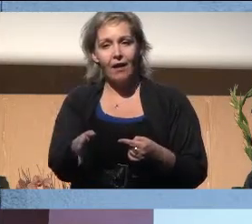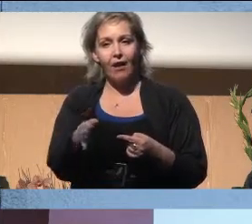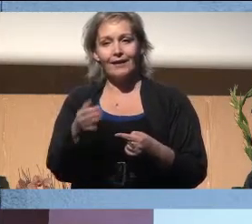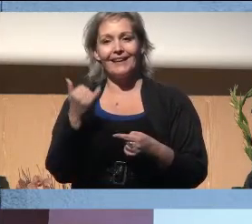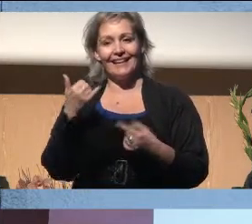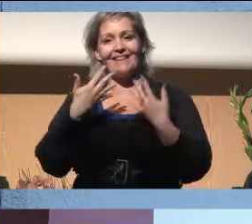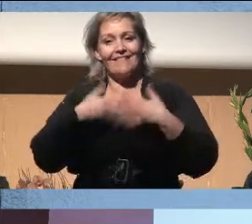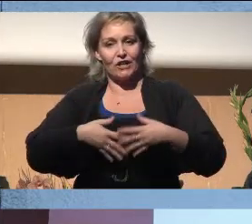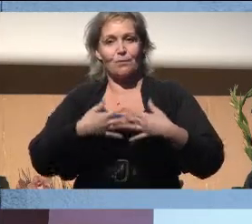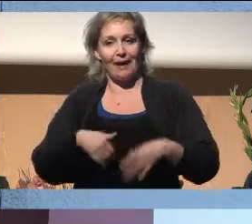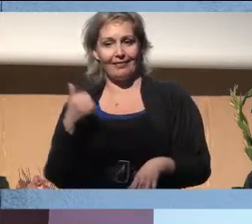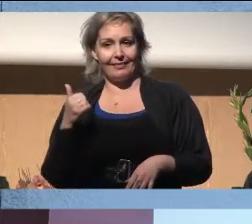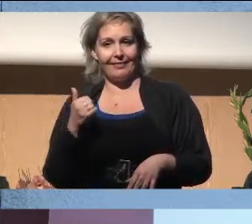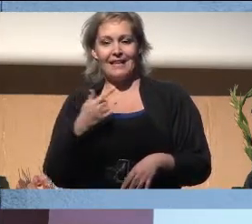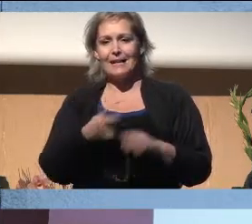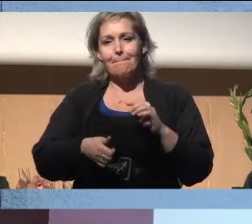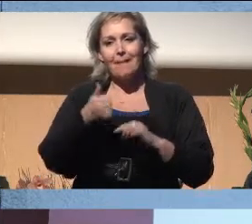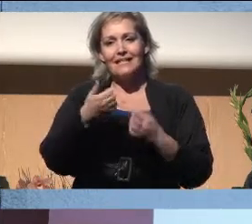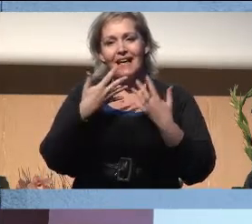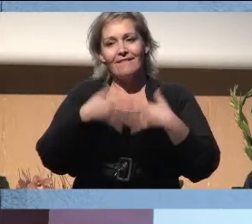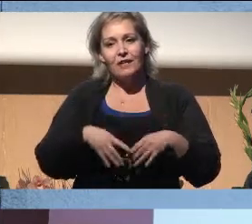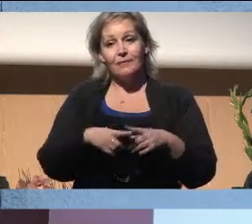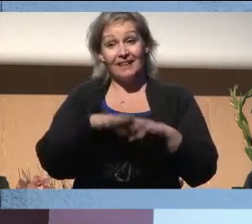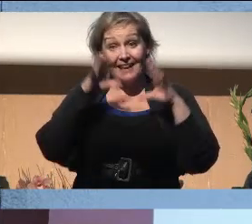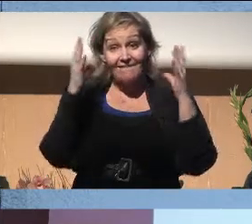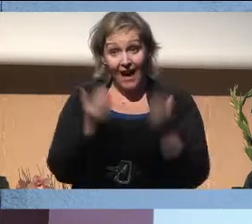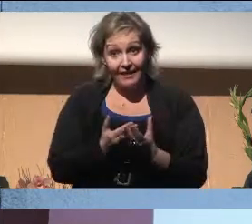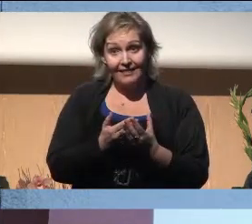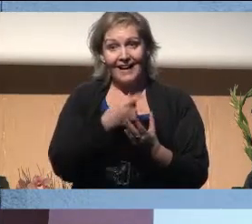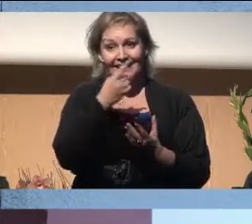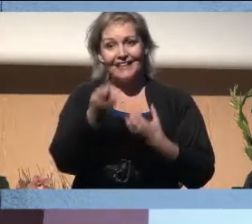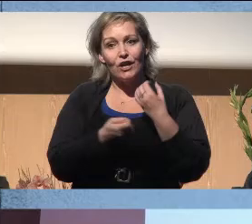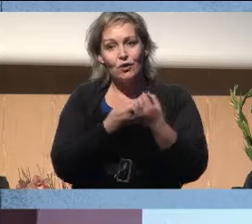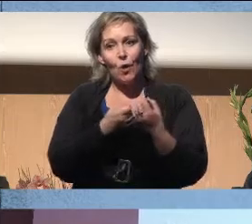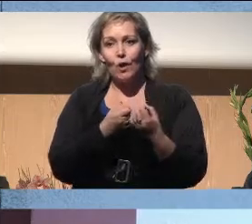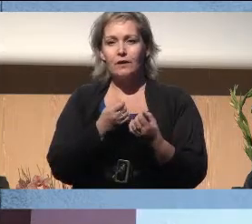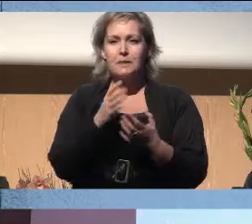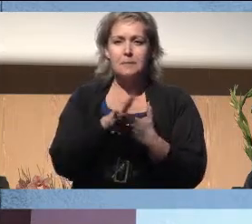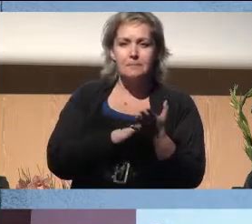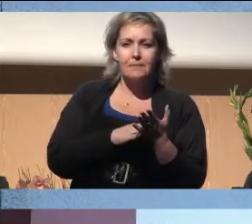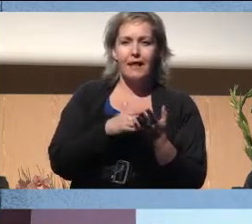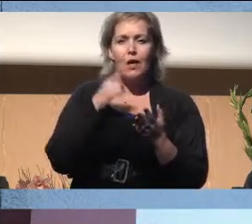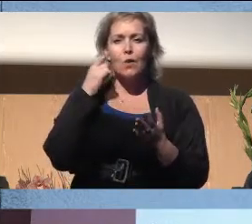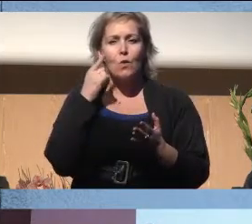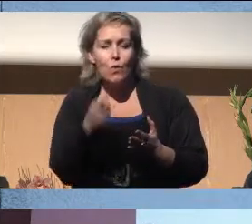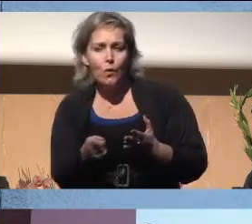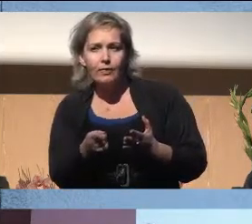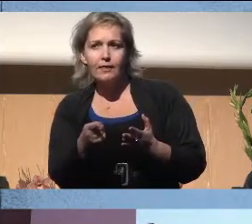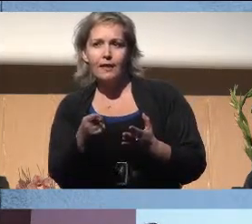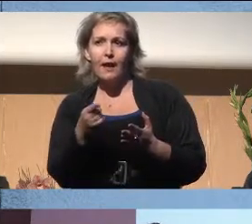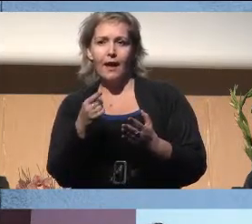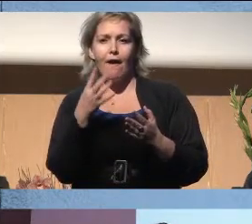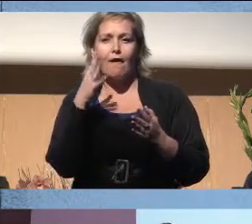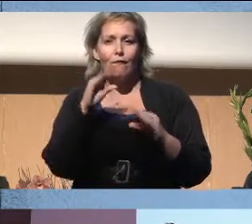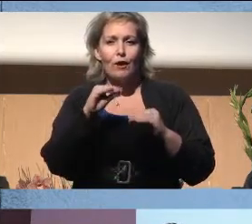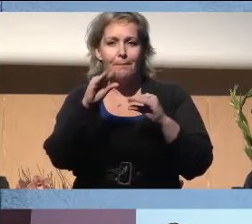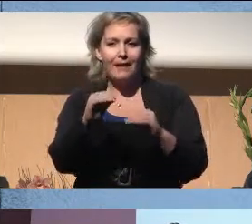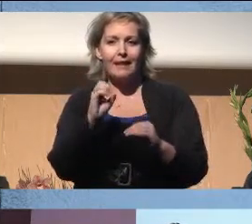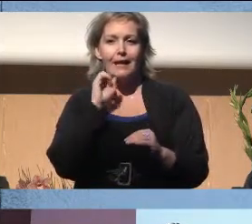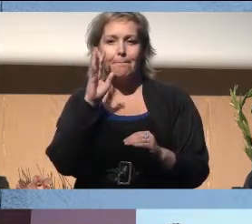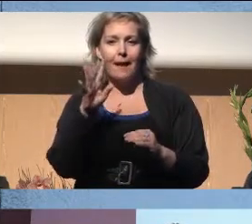i verksamheten. De bästa verksamheterna i världen, de gör ungefär 100 förbättringar